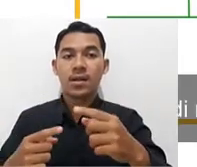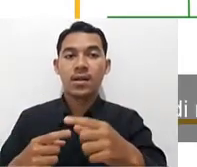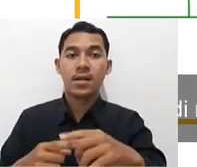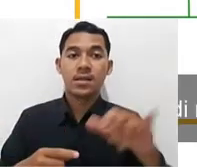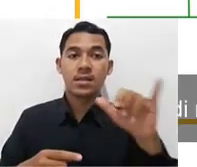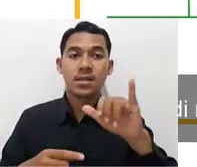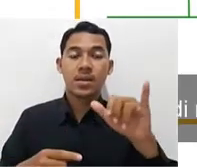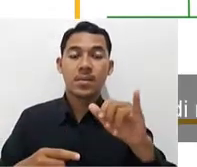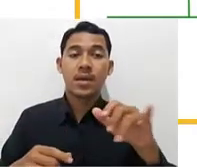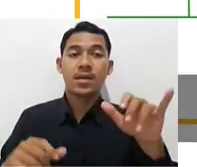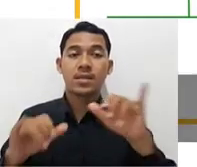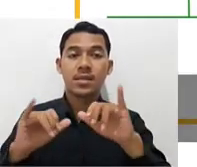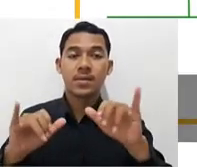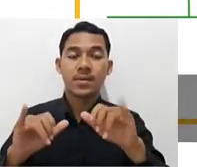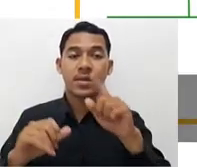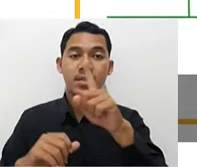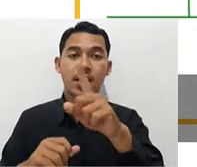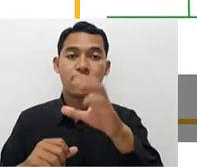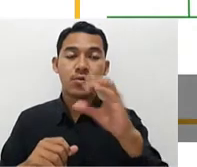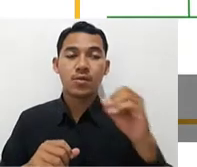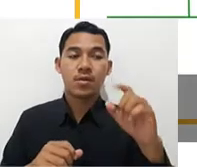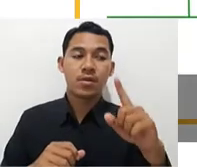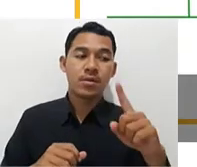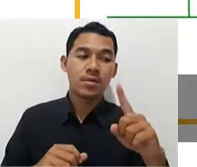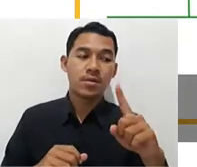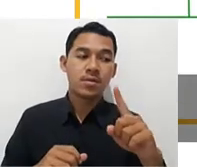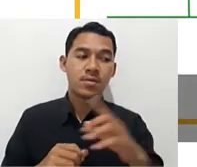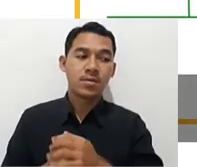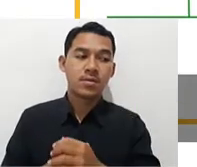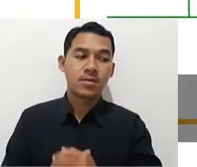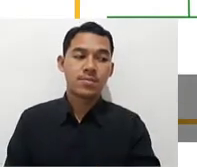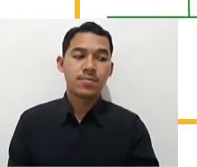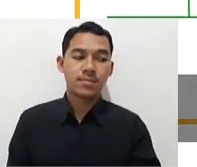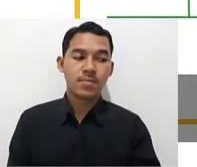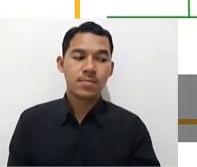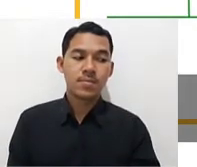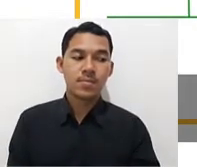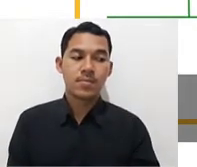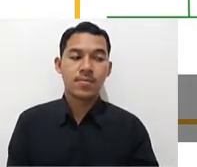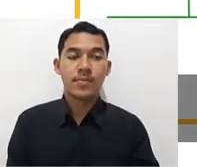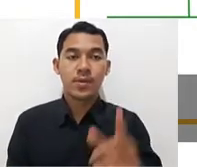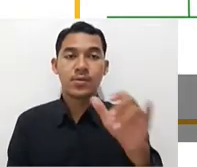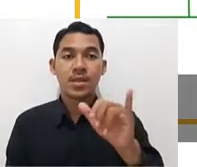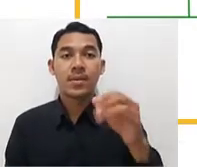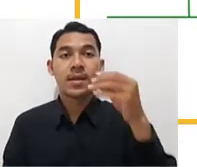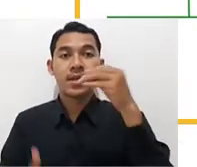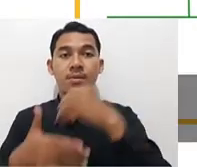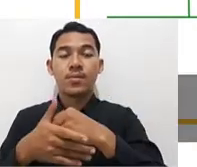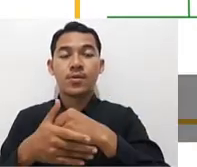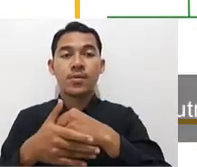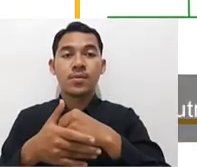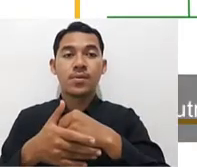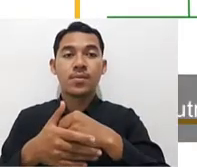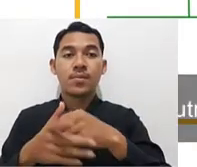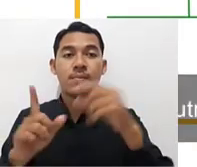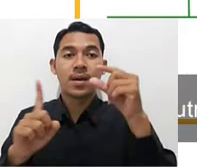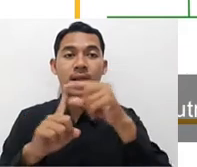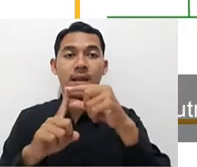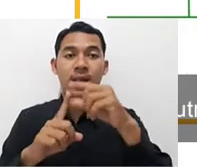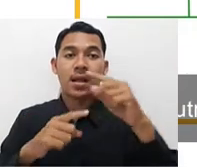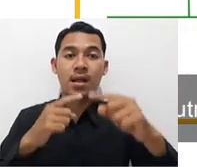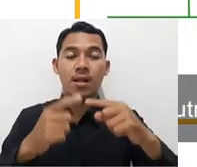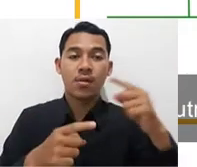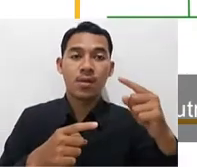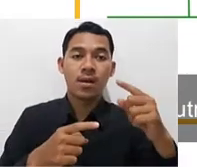bakal keluar secara bersamaan, 1101. Nah, itu kayak gitu. Ini kalau di serial input, parallel output. Jadi inputnya itu